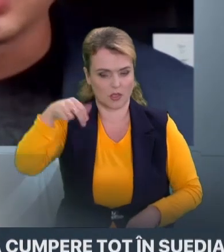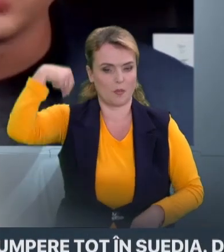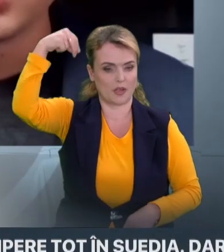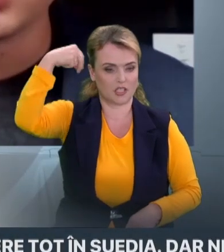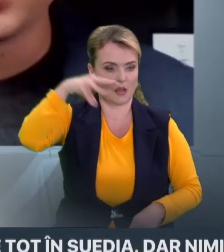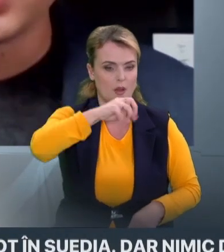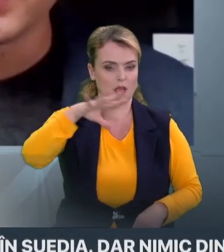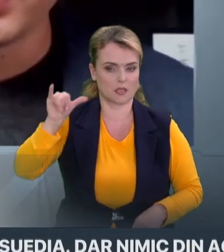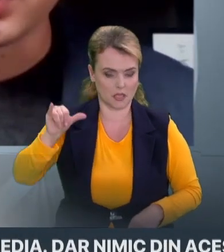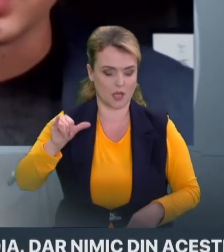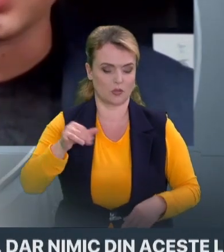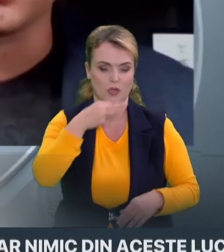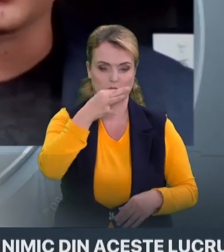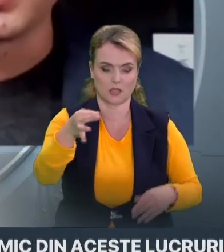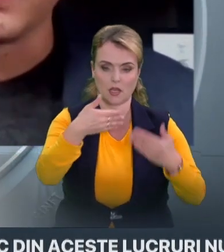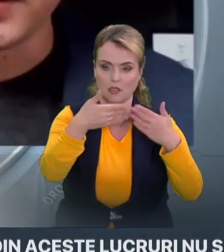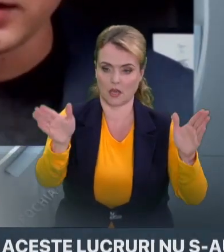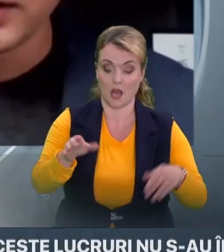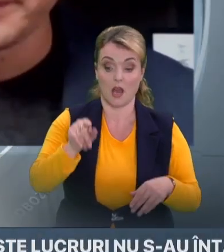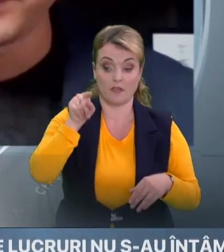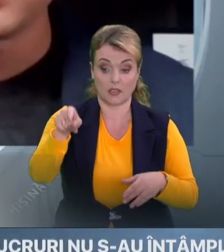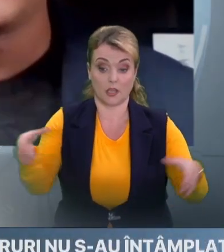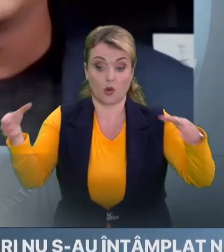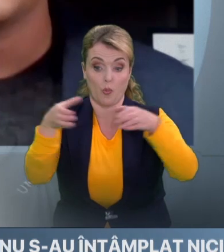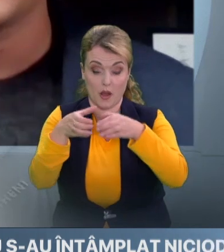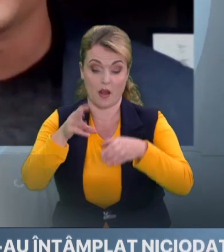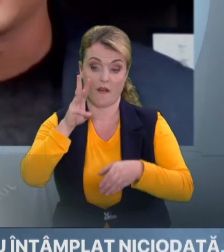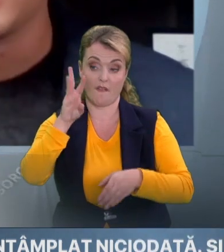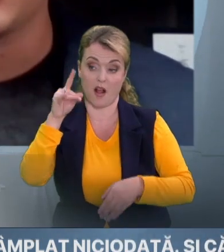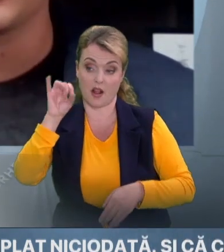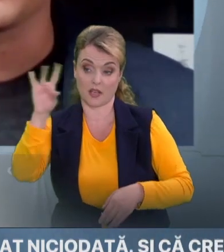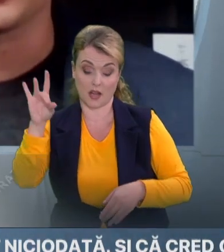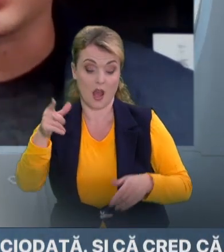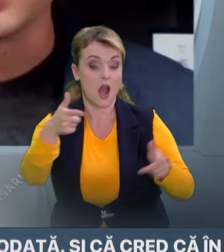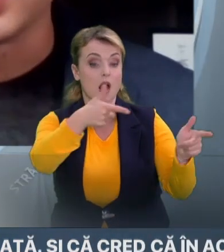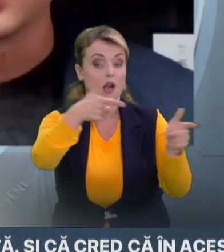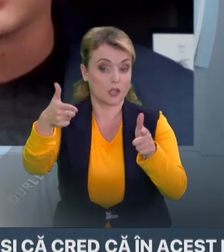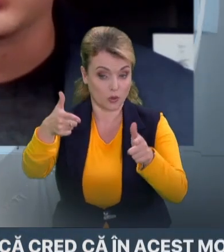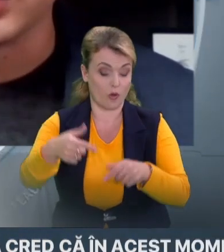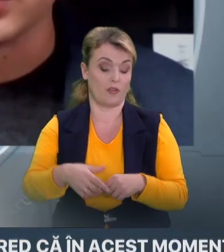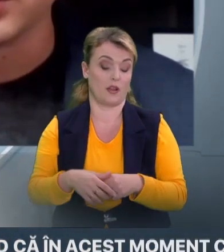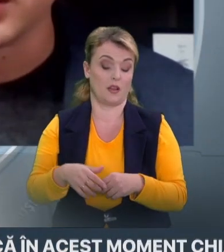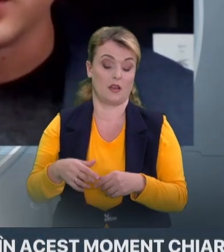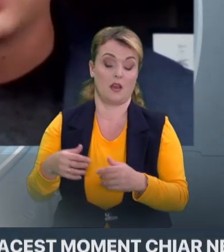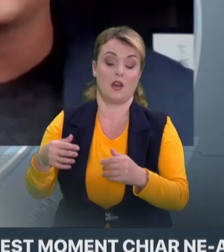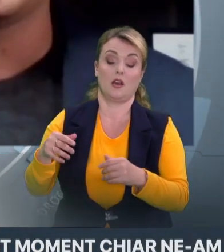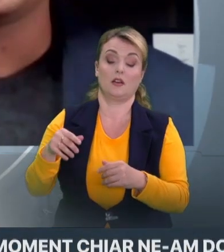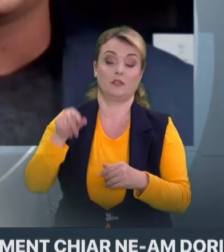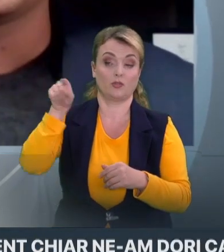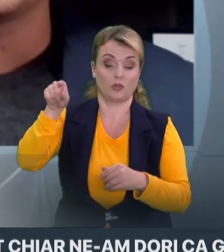Maia Sandu a ieșit public și a spus că gruparea Wagner pregătea o lovitură de stat în anul